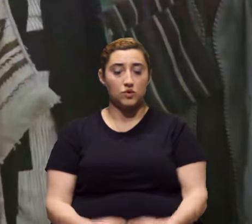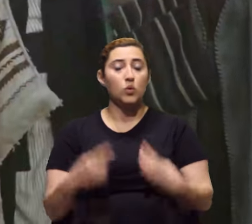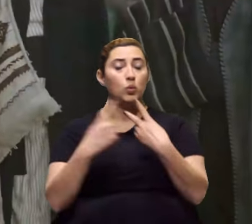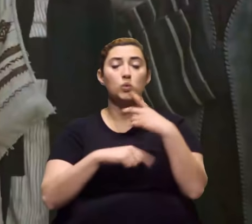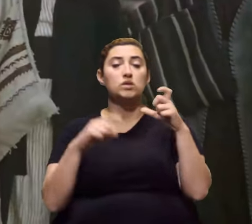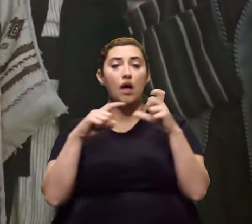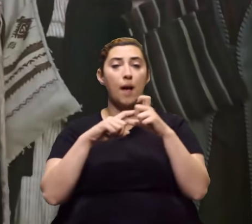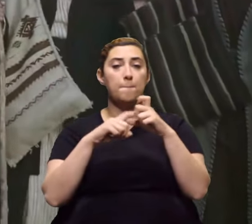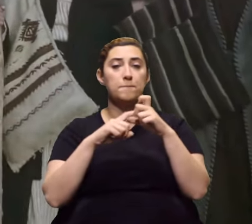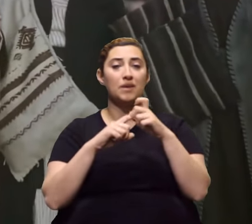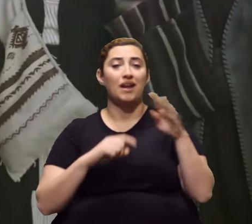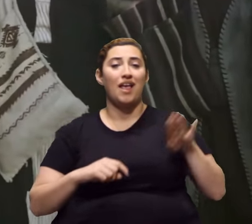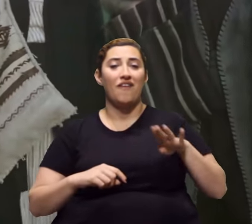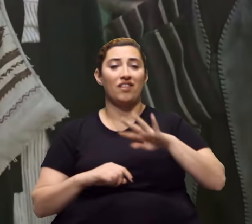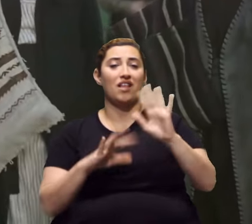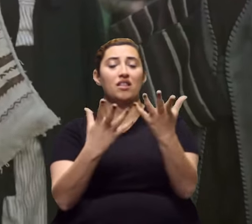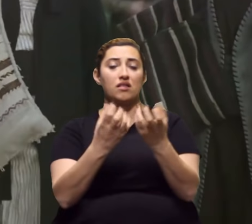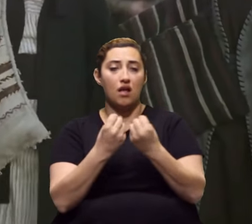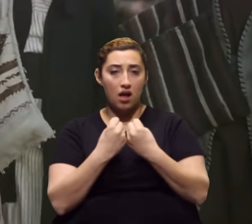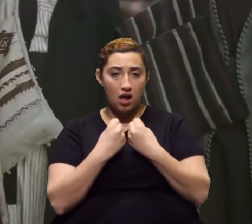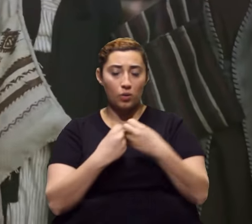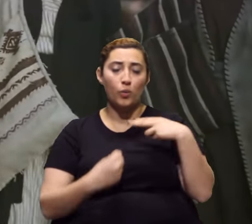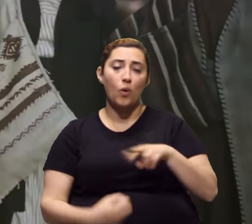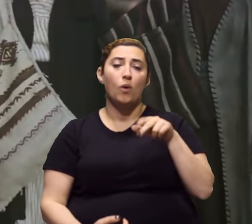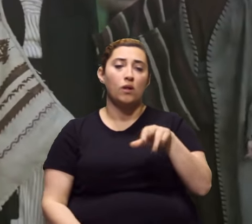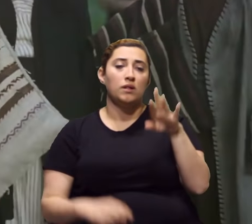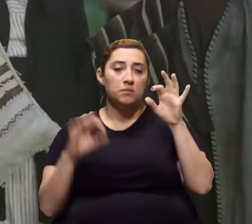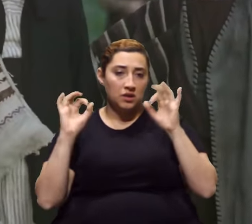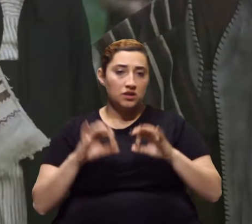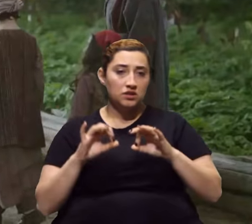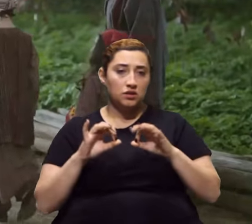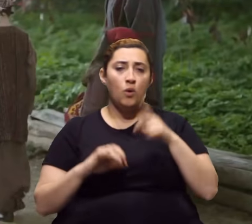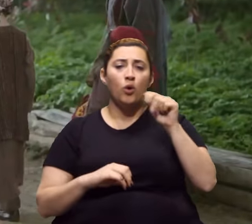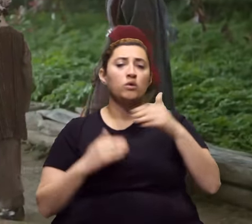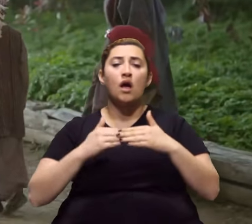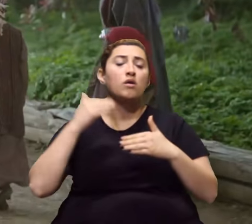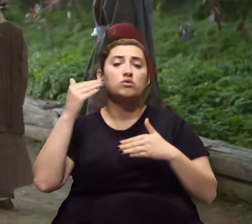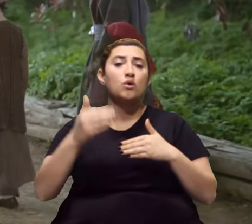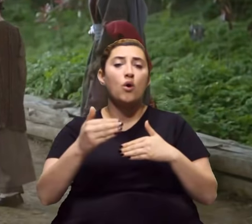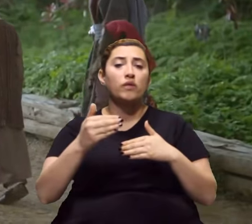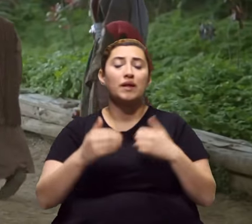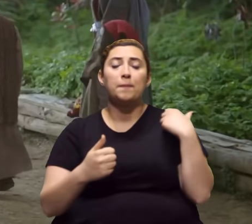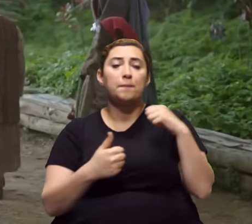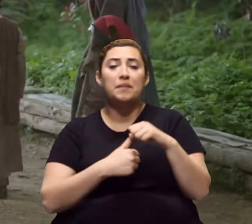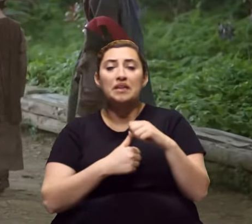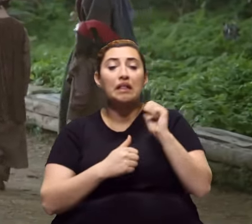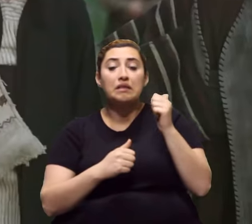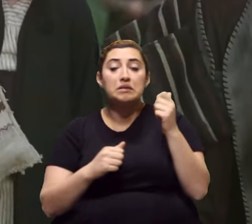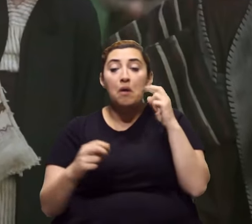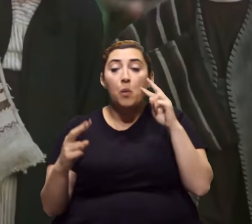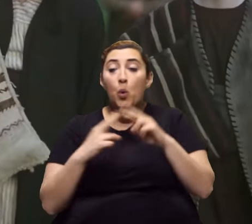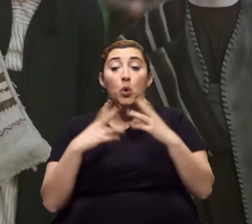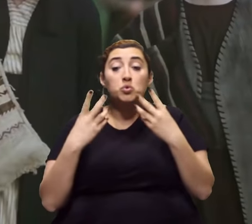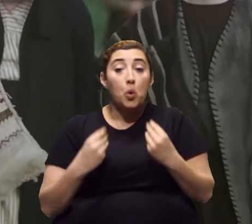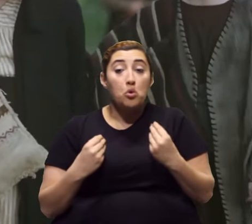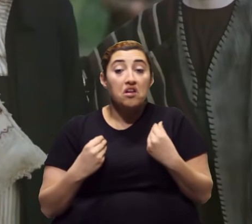Yunus Emrem aldı evladı ihaleni, düştü yollara. O günden sonra bir daha ne vakit görüşmek